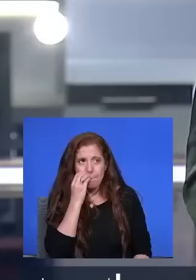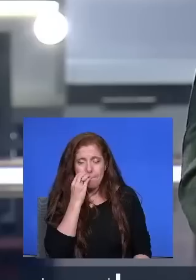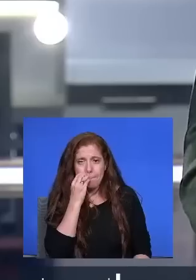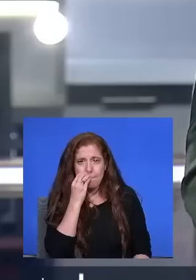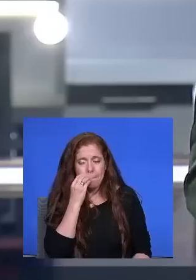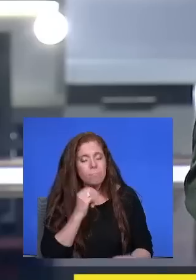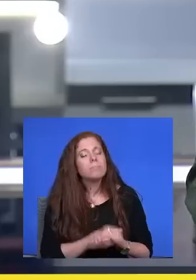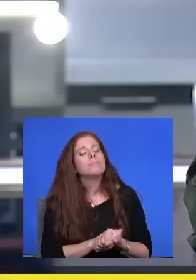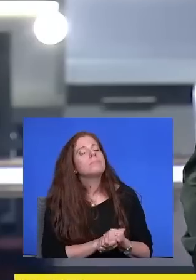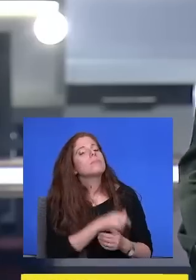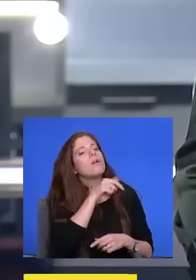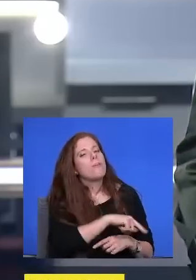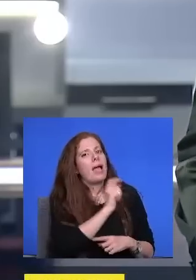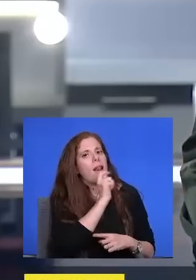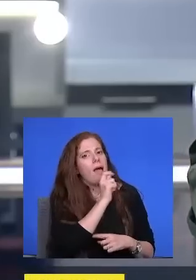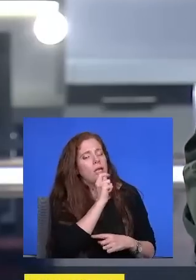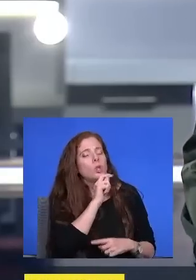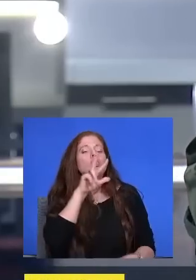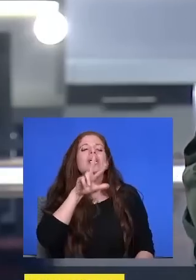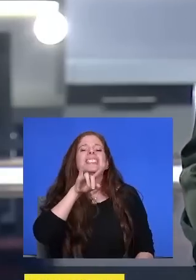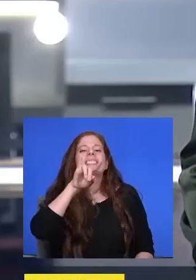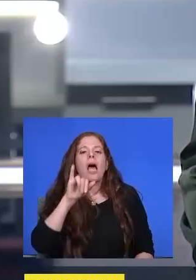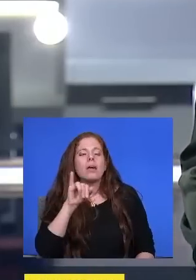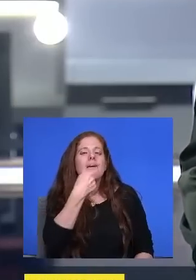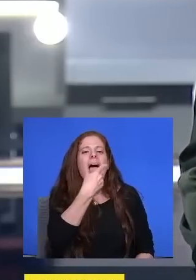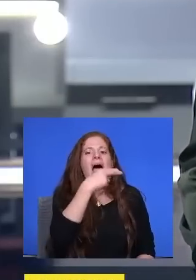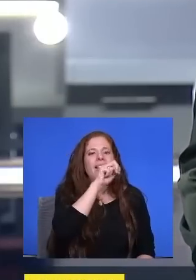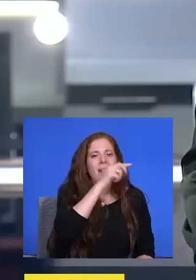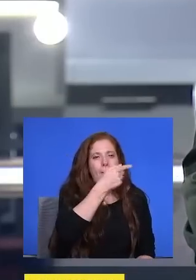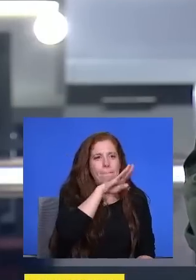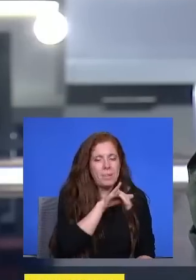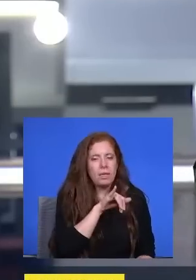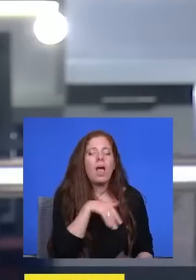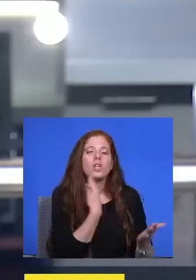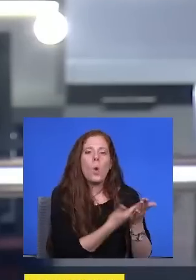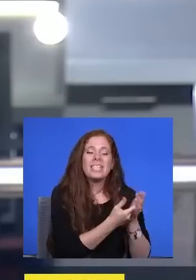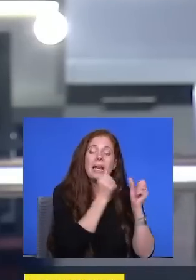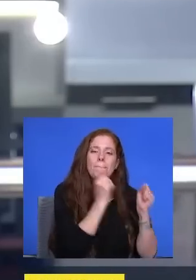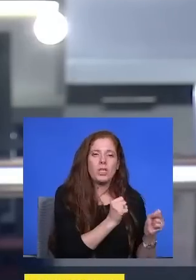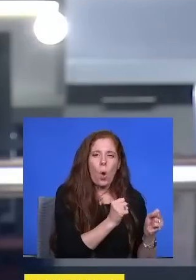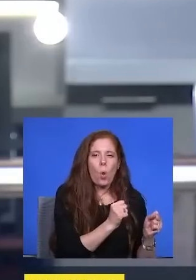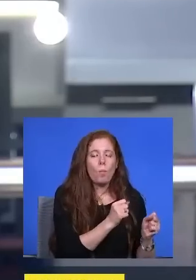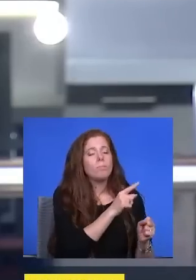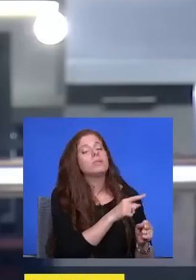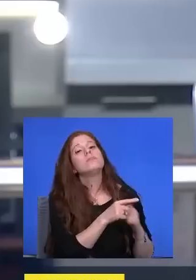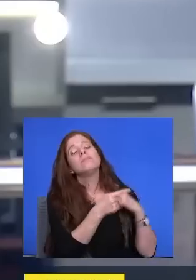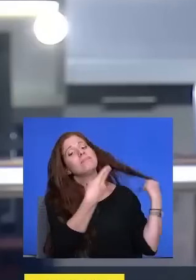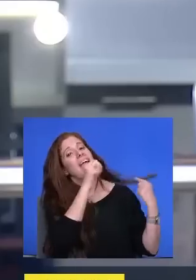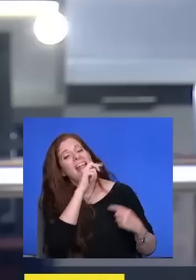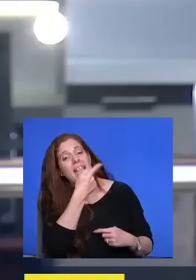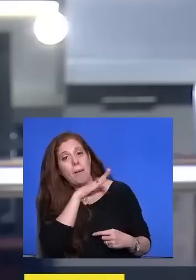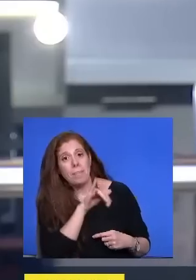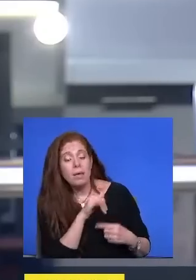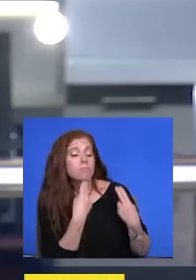ומכאן לרעיון הבלעדי של צחי הנגבי, ראש המלל והיועץ לביטחון לאומי, עם כתבתנו המדינית גילי כהן. הנגבי משיב לנשיא